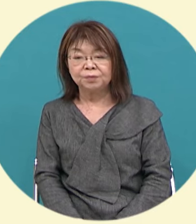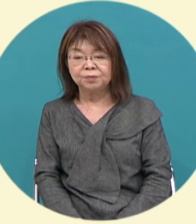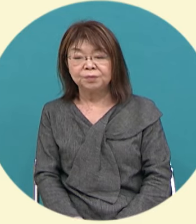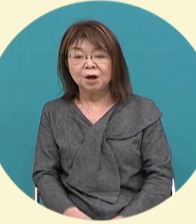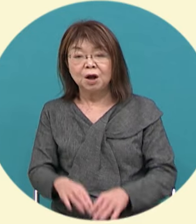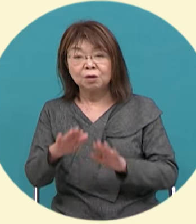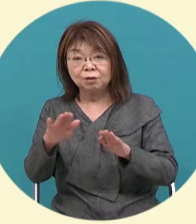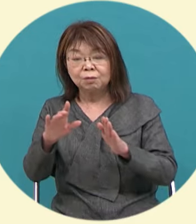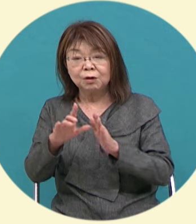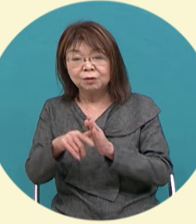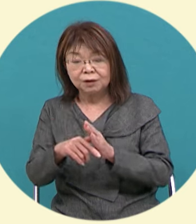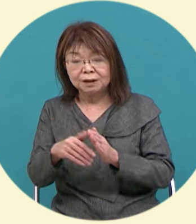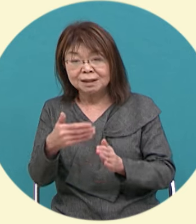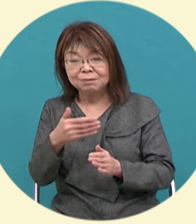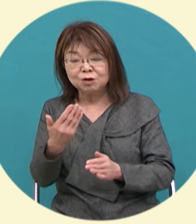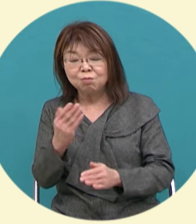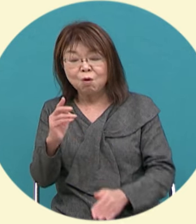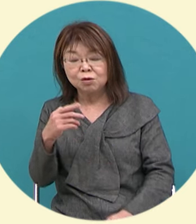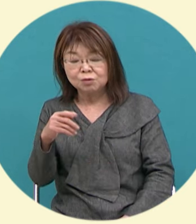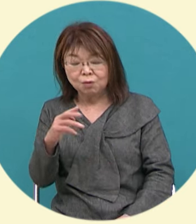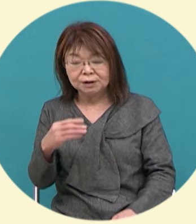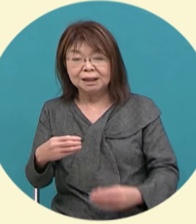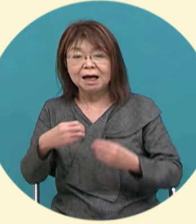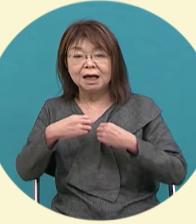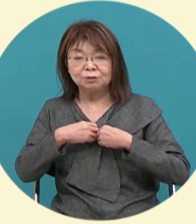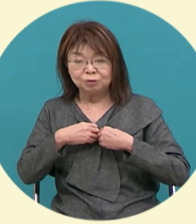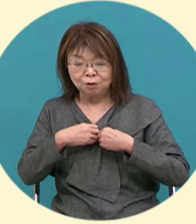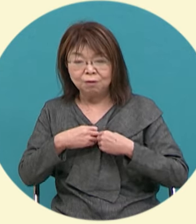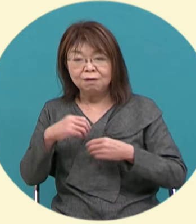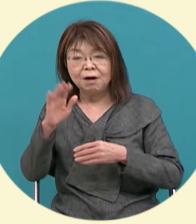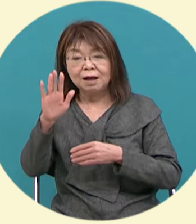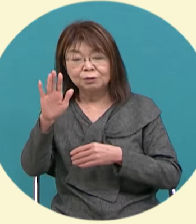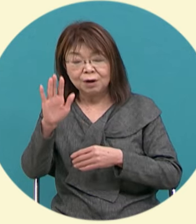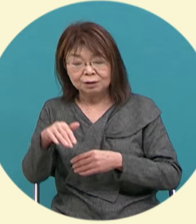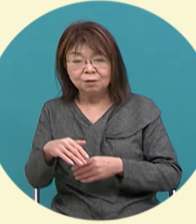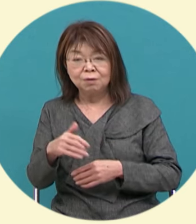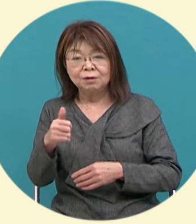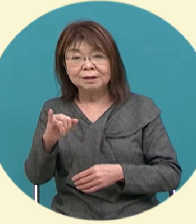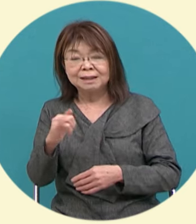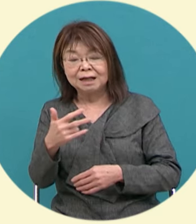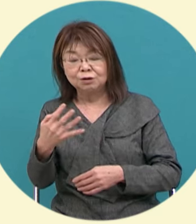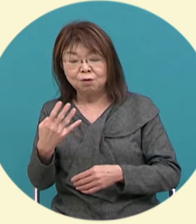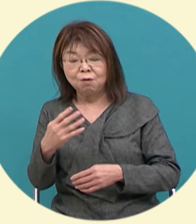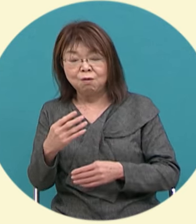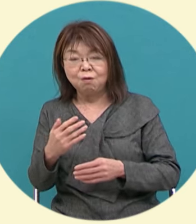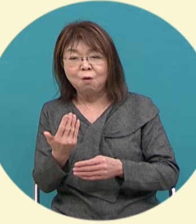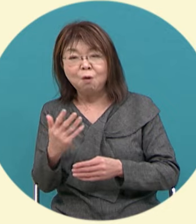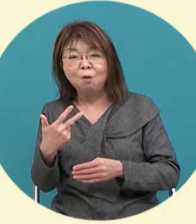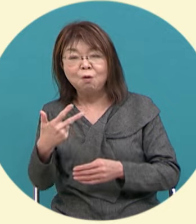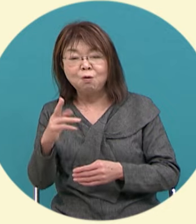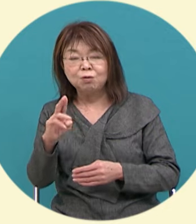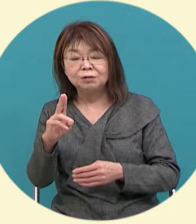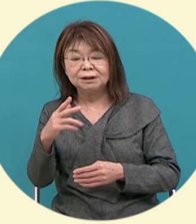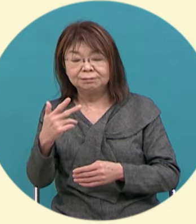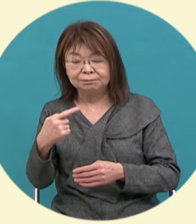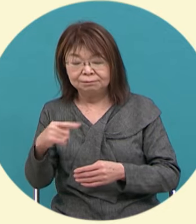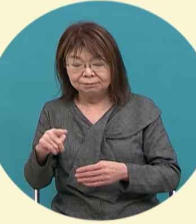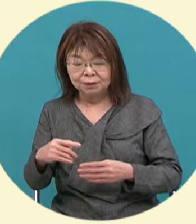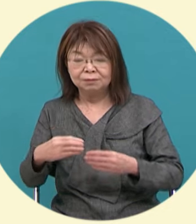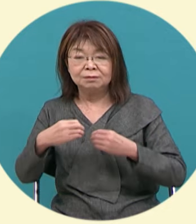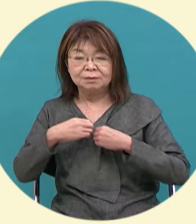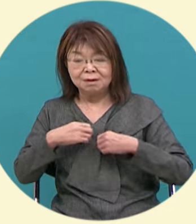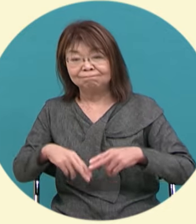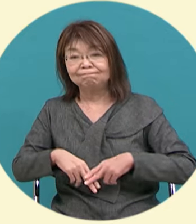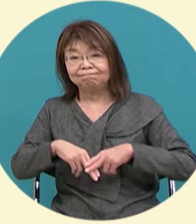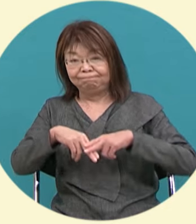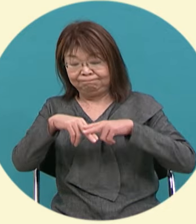子どもの頃に水疱瘡にかかると、水痘・帯状疱疹ウイルスが体の中で長期間潜